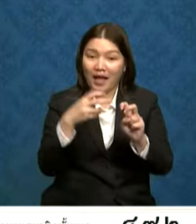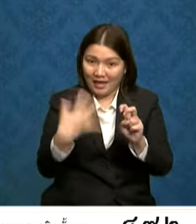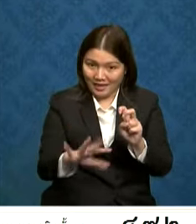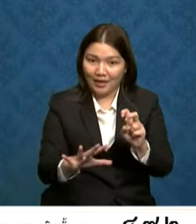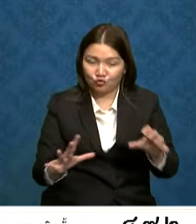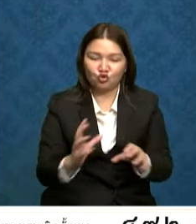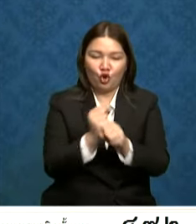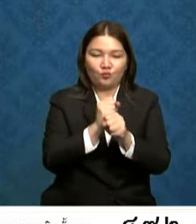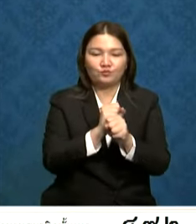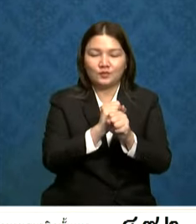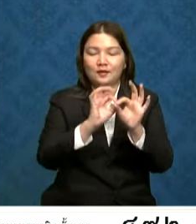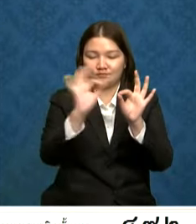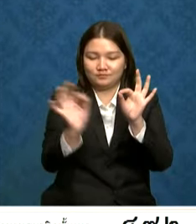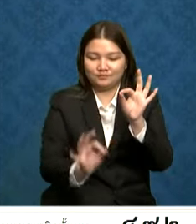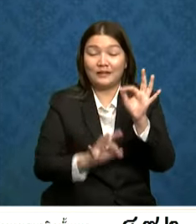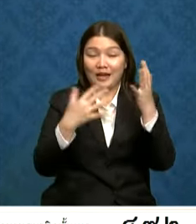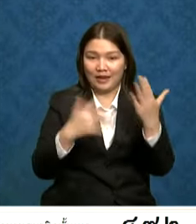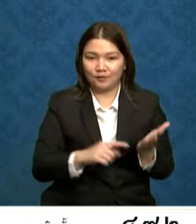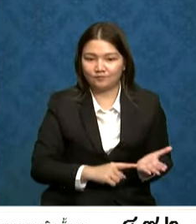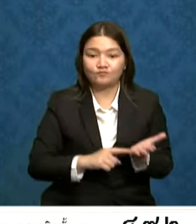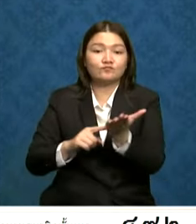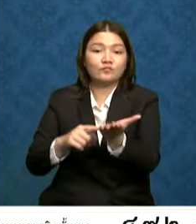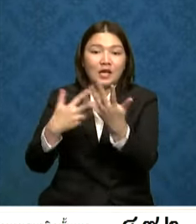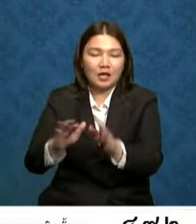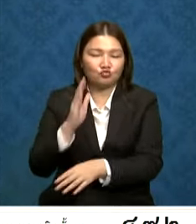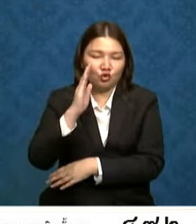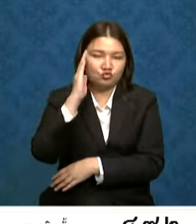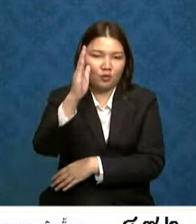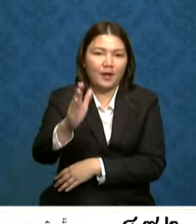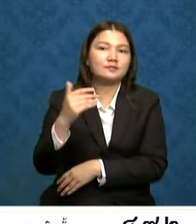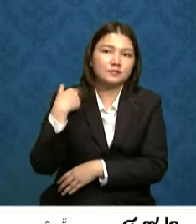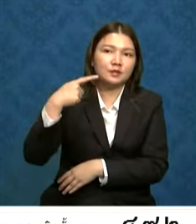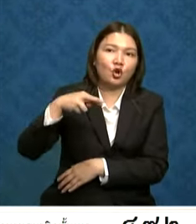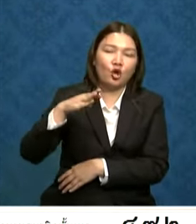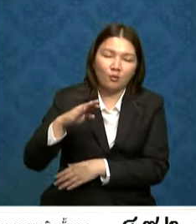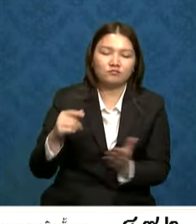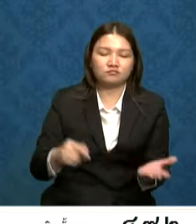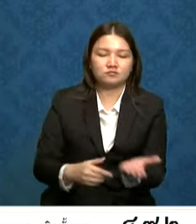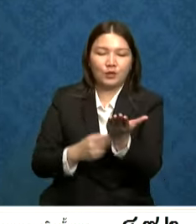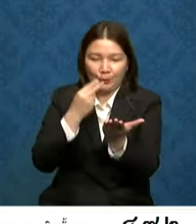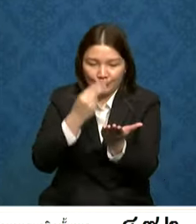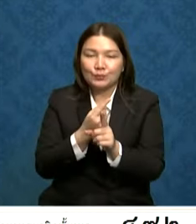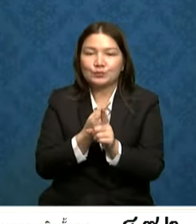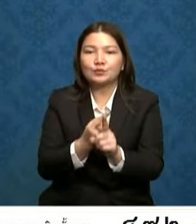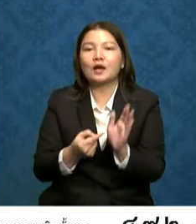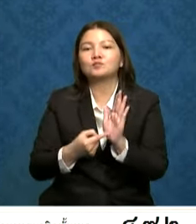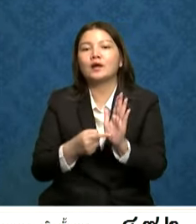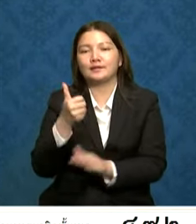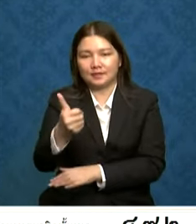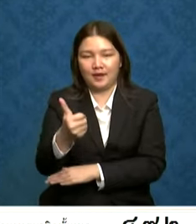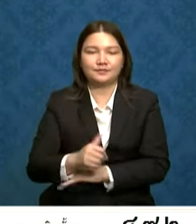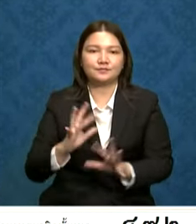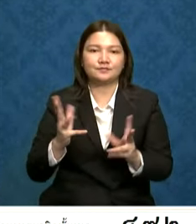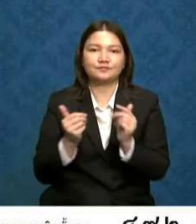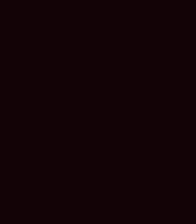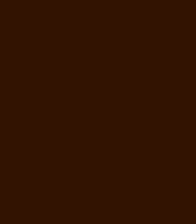ข้องในการพิจารณาหรือยกร่างพระบัญญัติในอนาคตต่อไปกราบเรียนท่านประธานด้วยความเคารพครับขอบพระคุณ